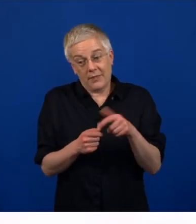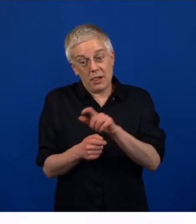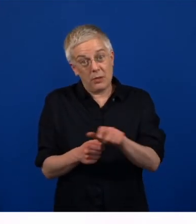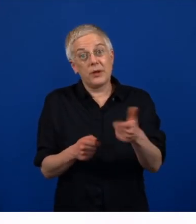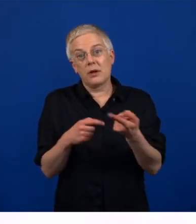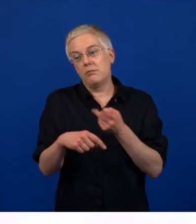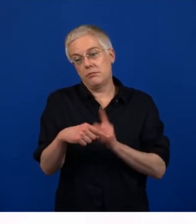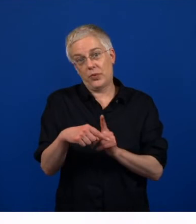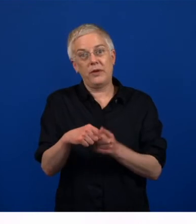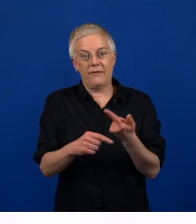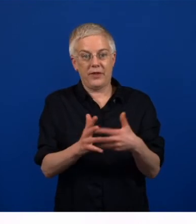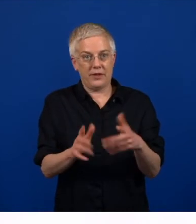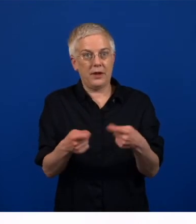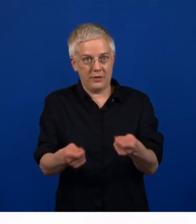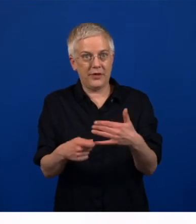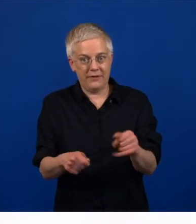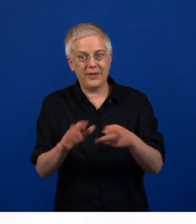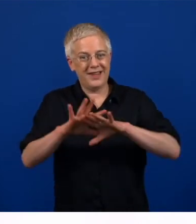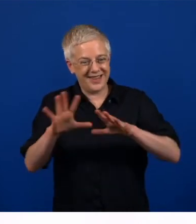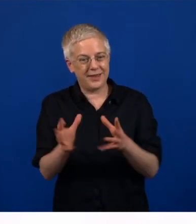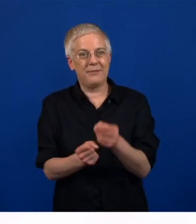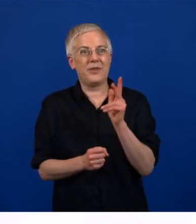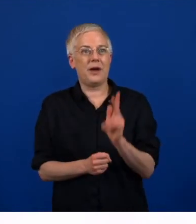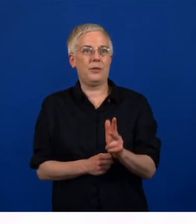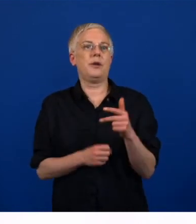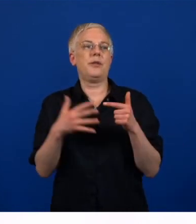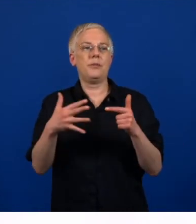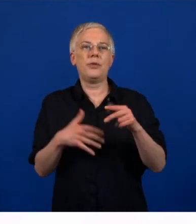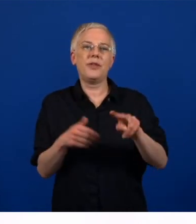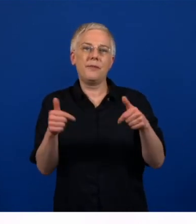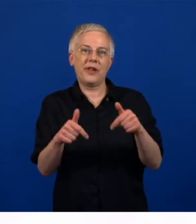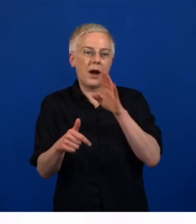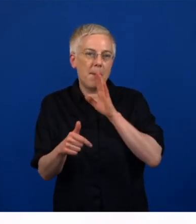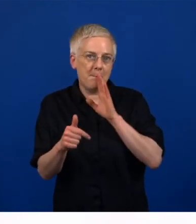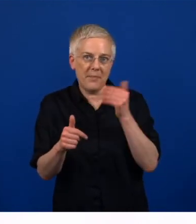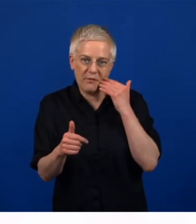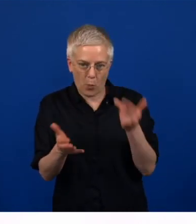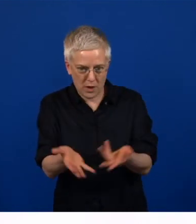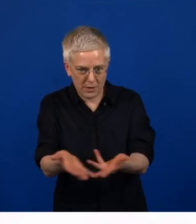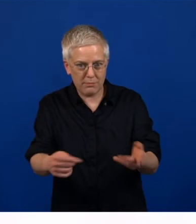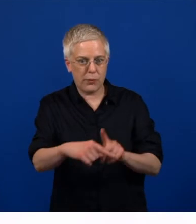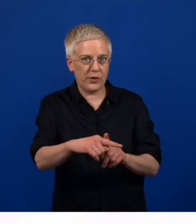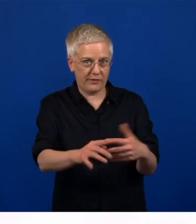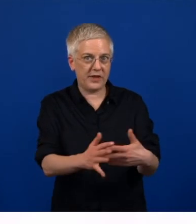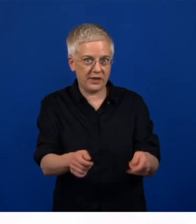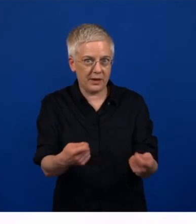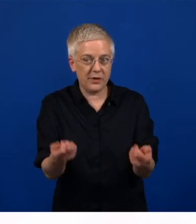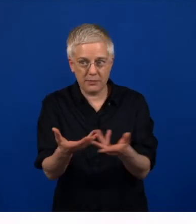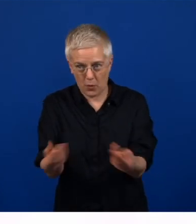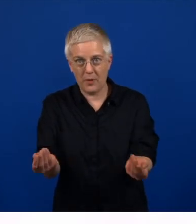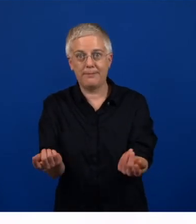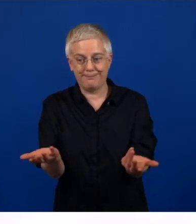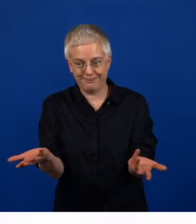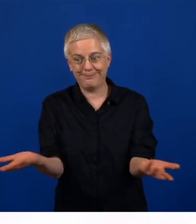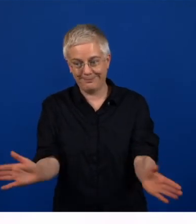getestet. Das sind insgesamt 327 Pflegeheimbewohner. Wir haben in den